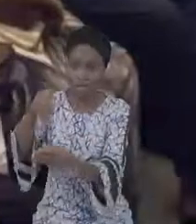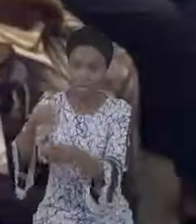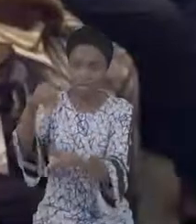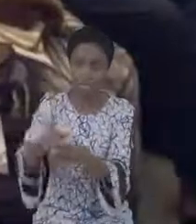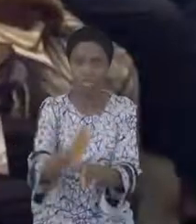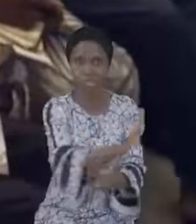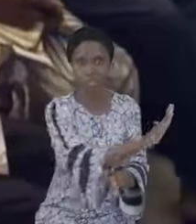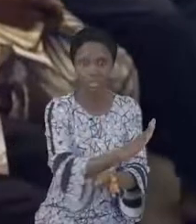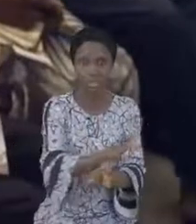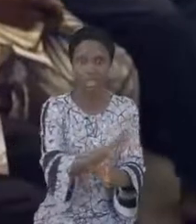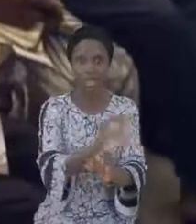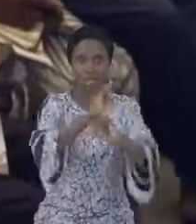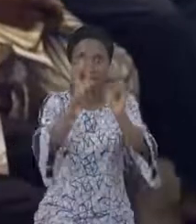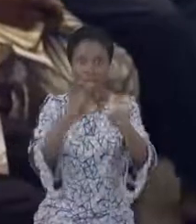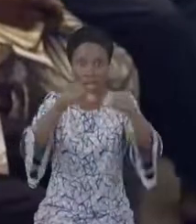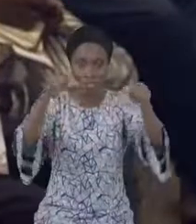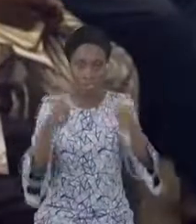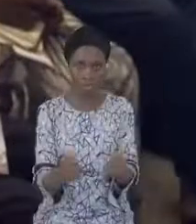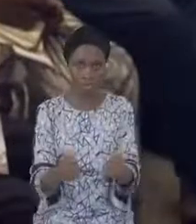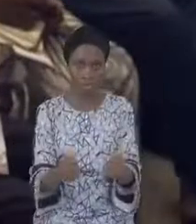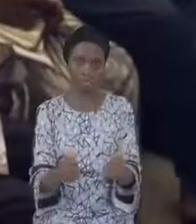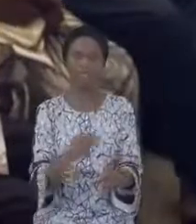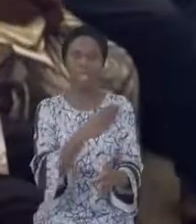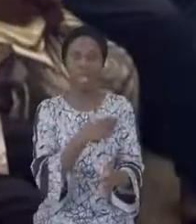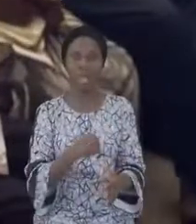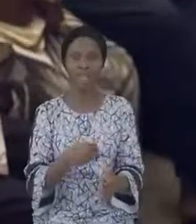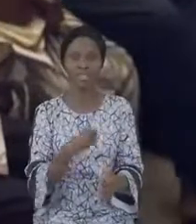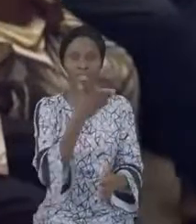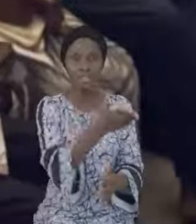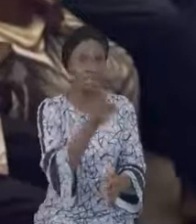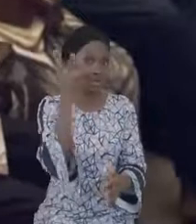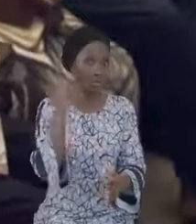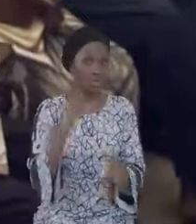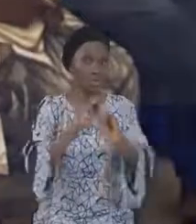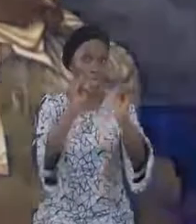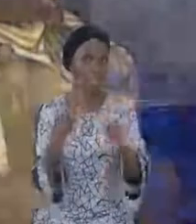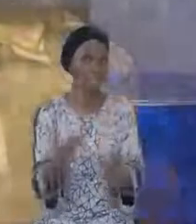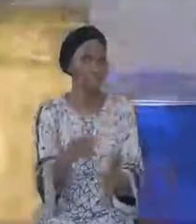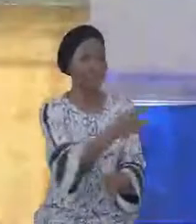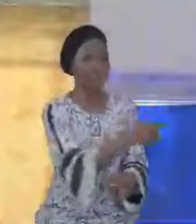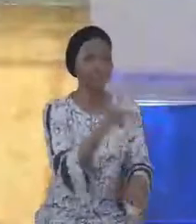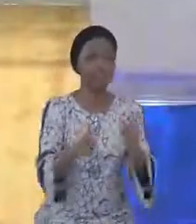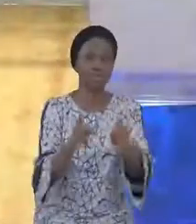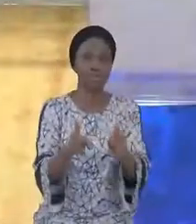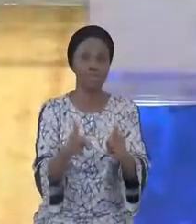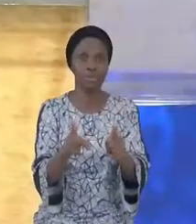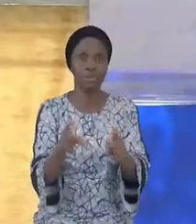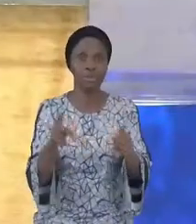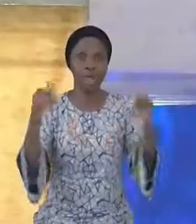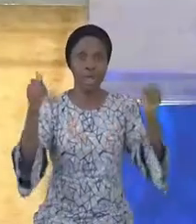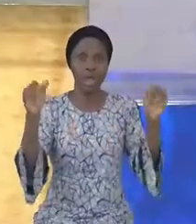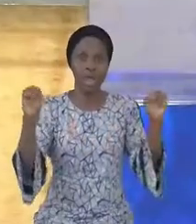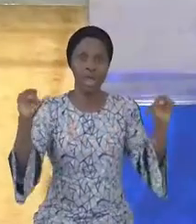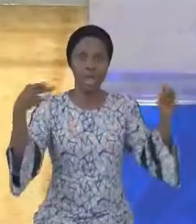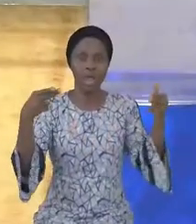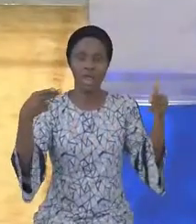dans leur temple et il y a l'idole des Asdodiens. Quel est le